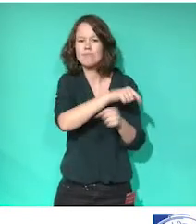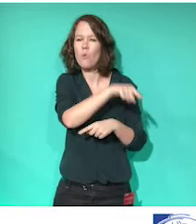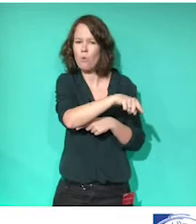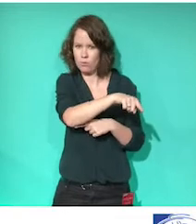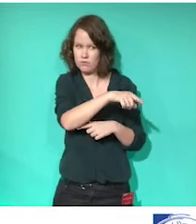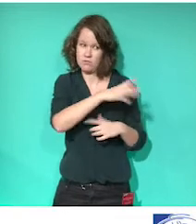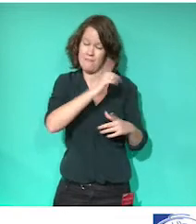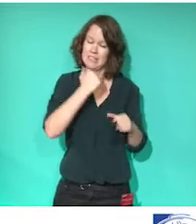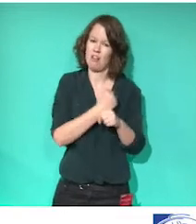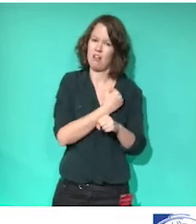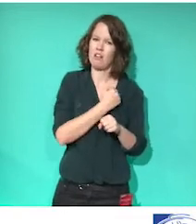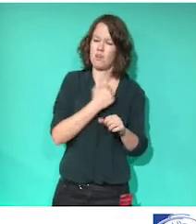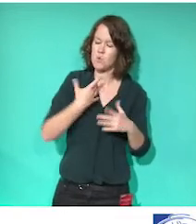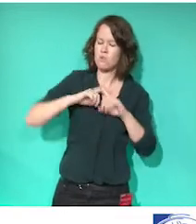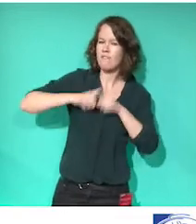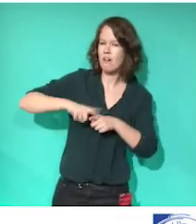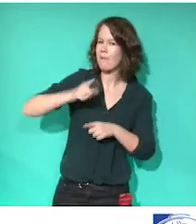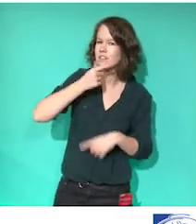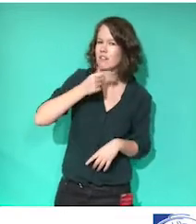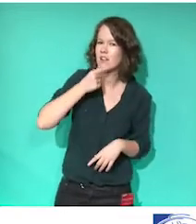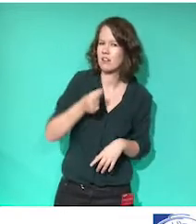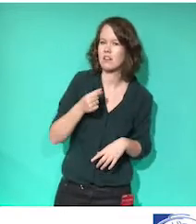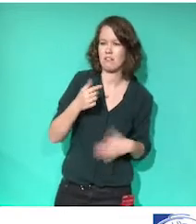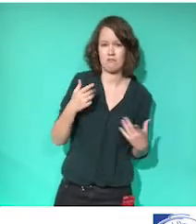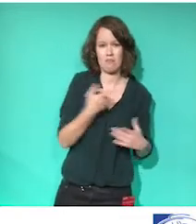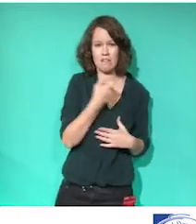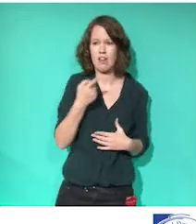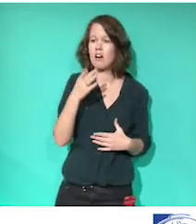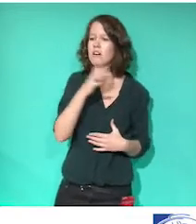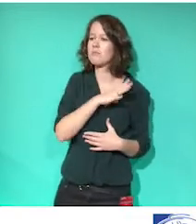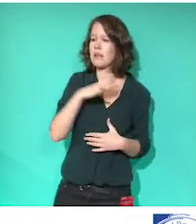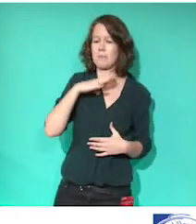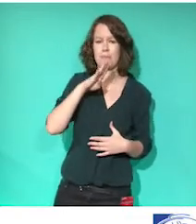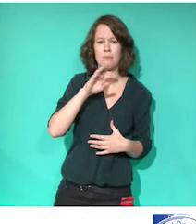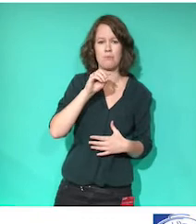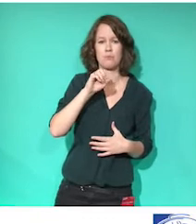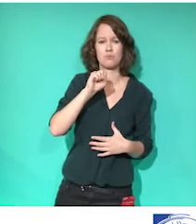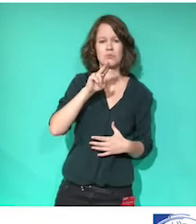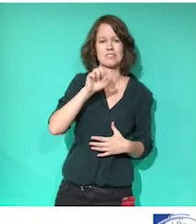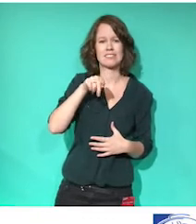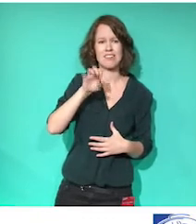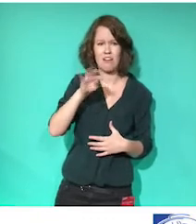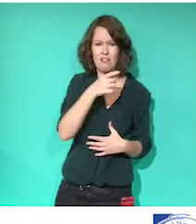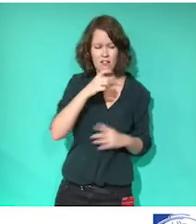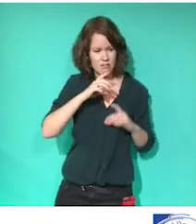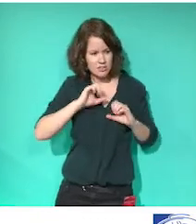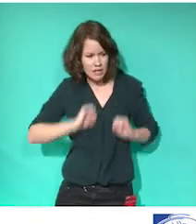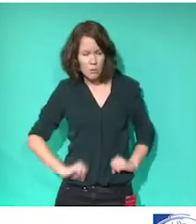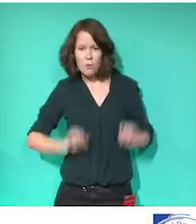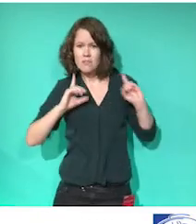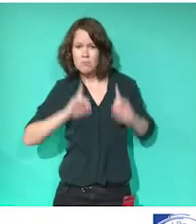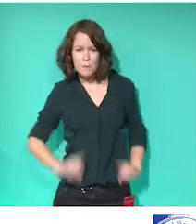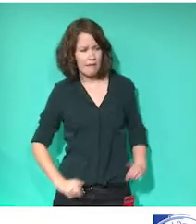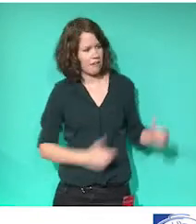de convaincre. Et il a fallu la détermination de Daniel Bousquet, je la cite de nouveau, de parlementaires, de députés qui ont tenu